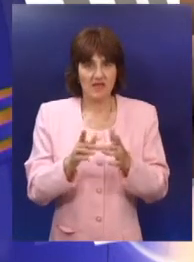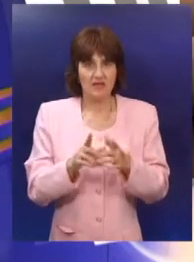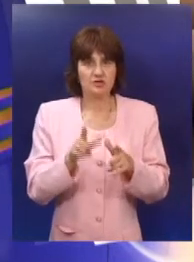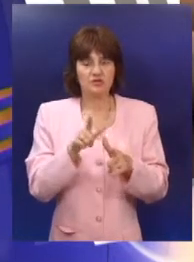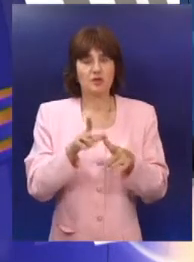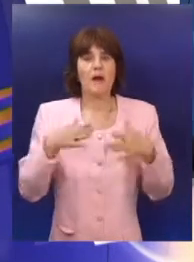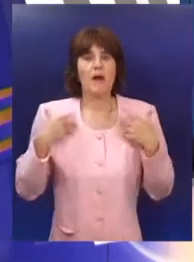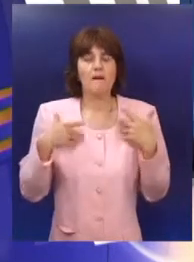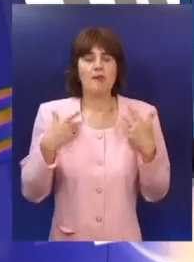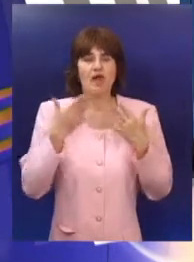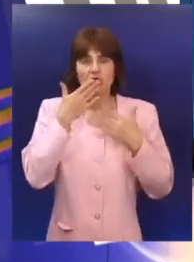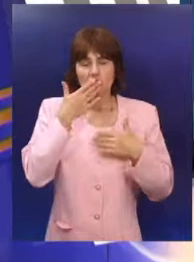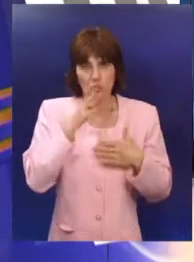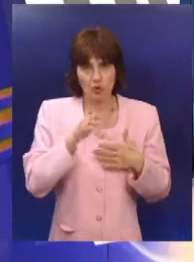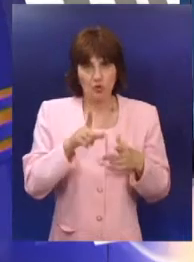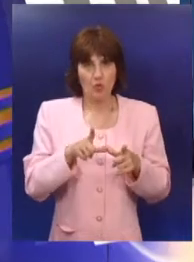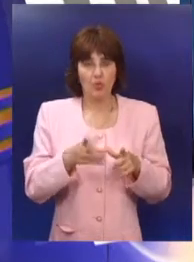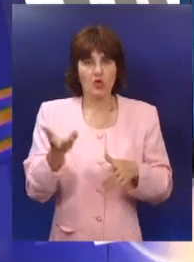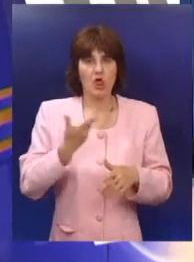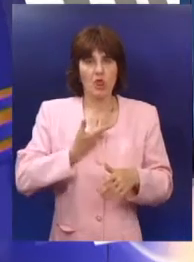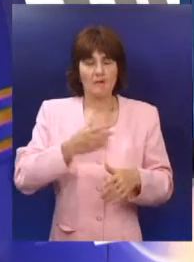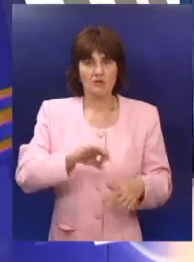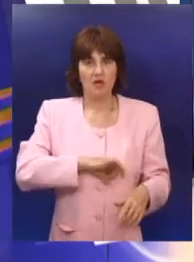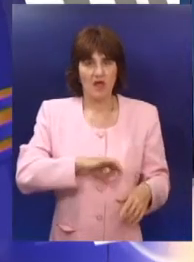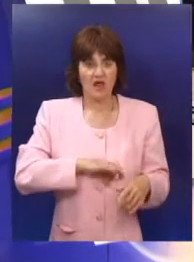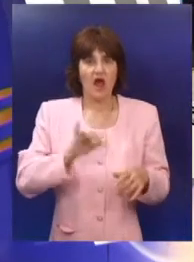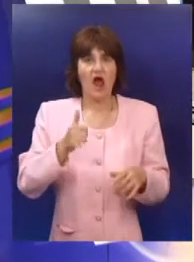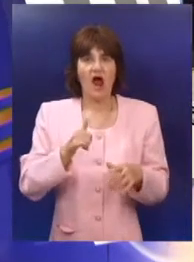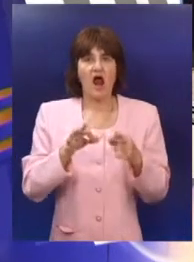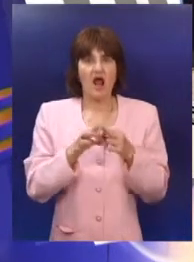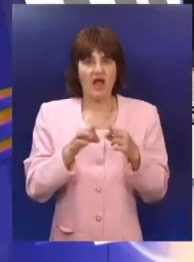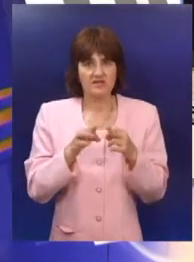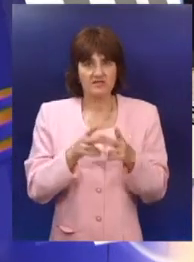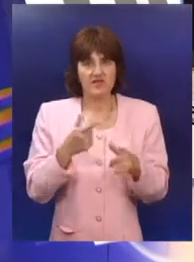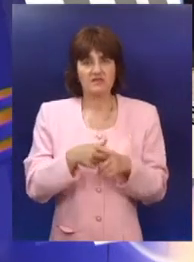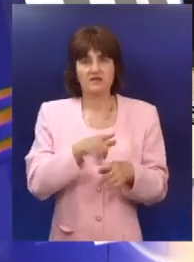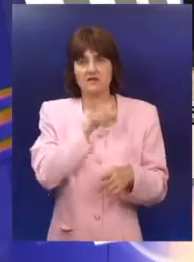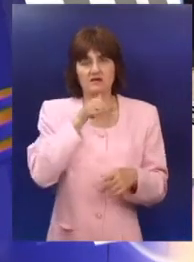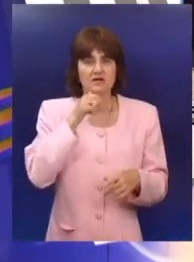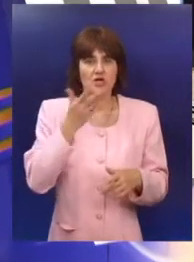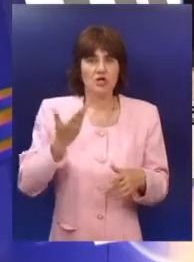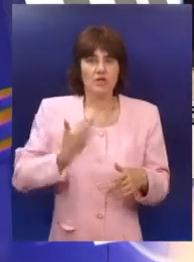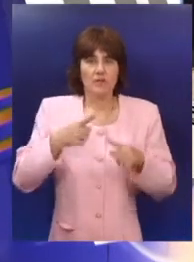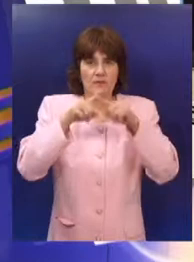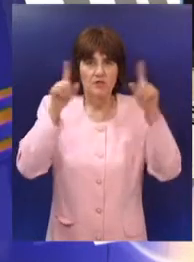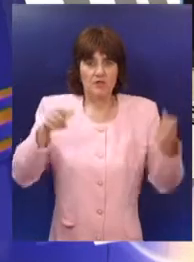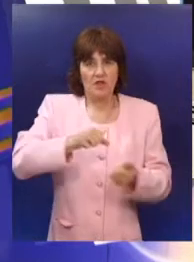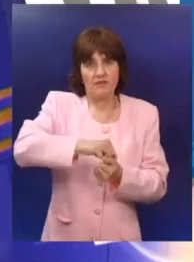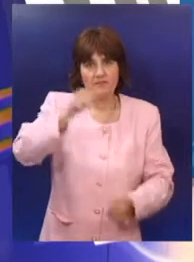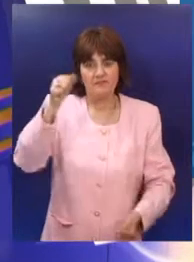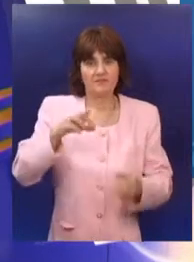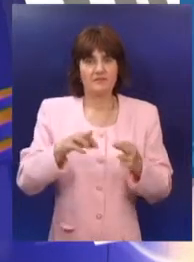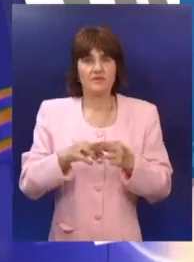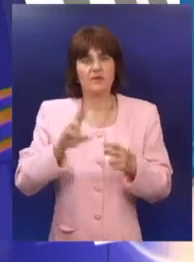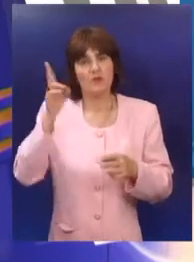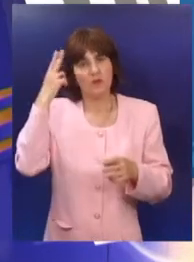i Paralele i sudari, Mladi duh Evrope, omaž program za dobitnike nagrade Aleksandar Lifka, omaž program posvećen dobitniku nagrade